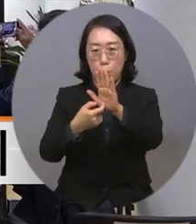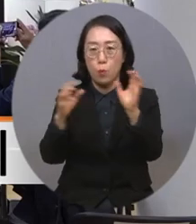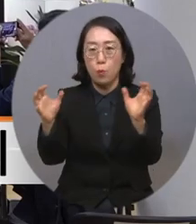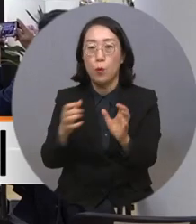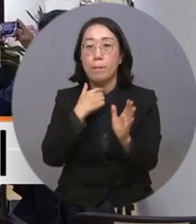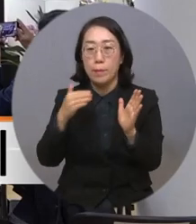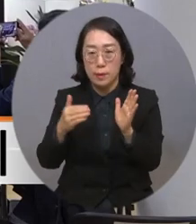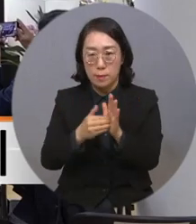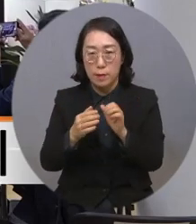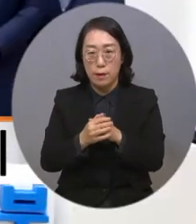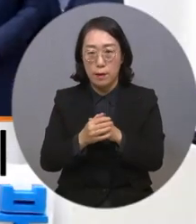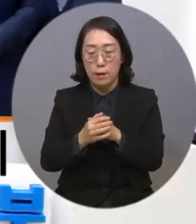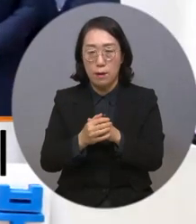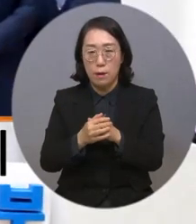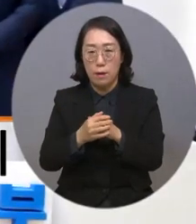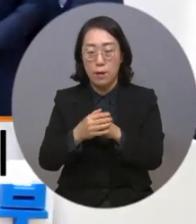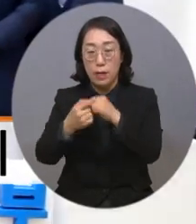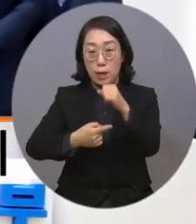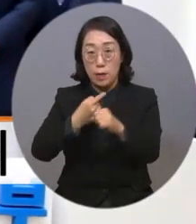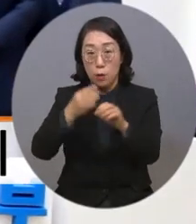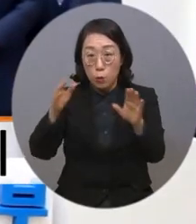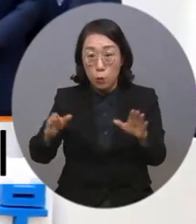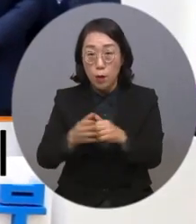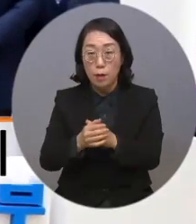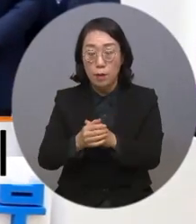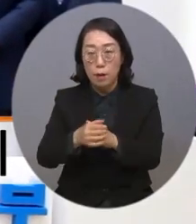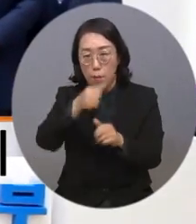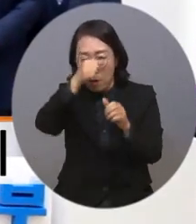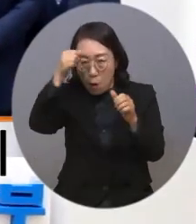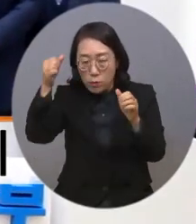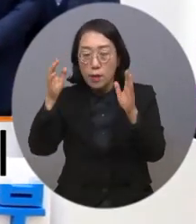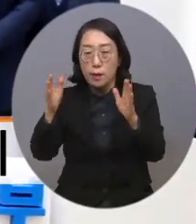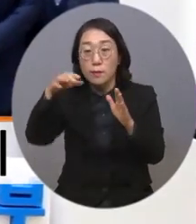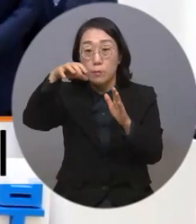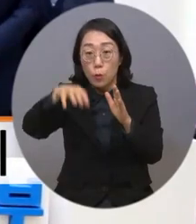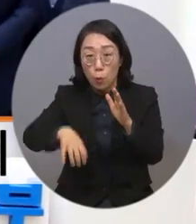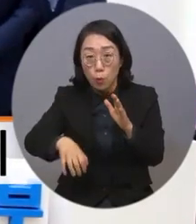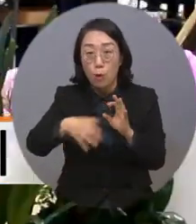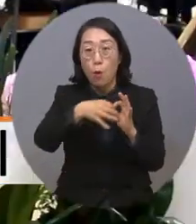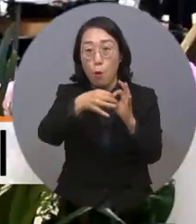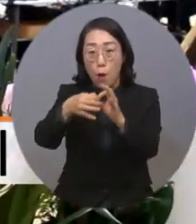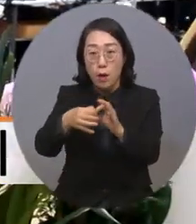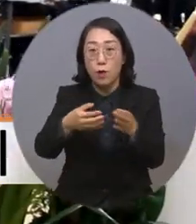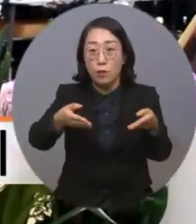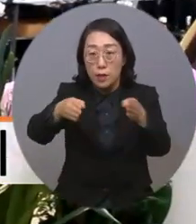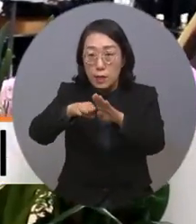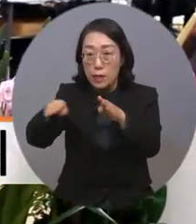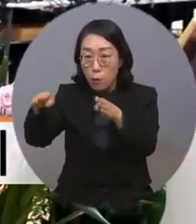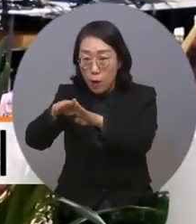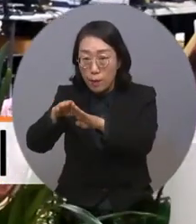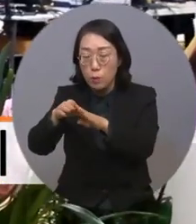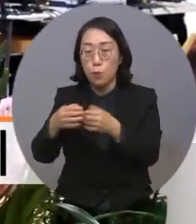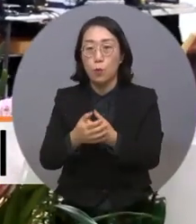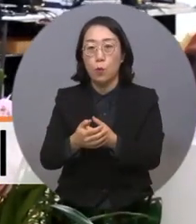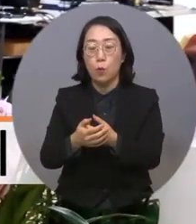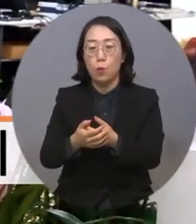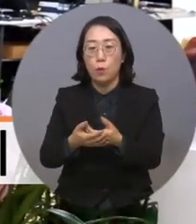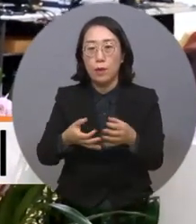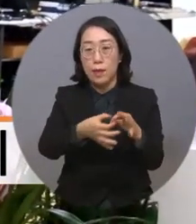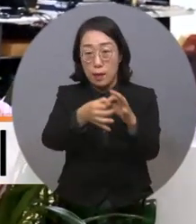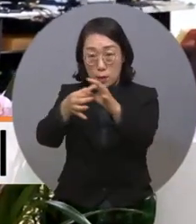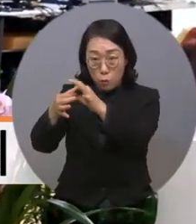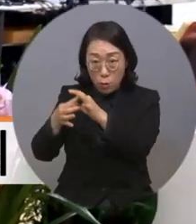통해 2011 장애인 평생학습 도시 로서 구축해온 관련기관과 단체에 네트워크 들의 발달장애인